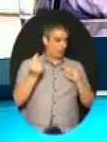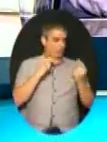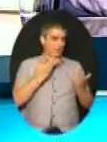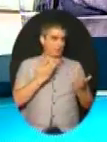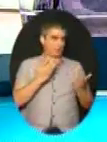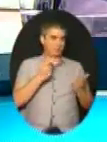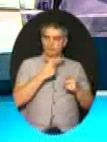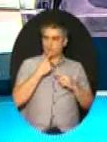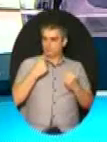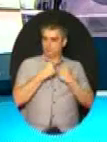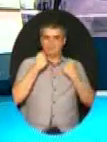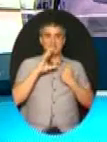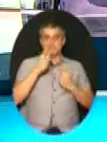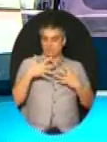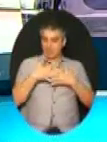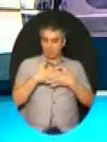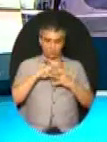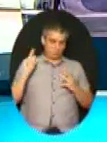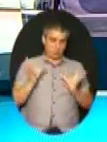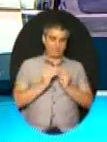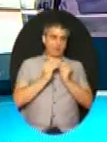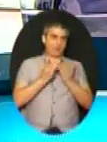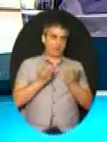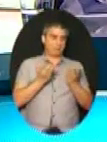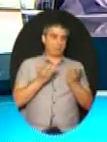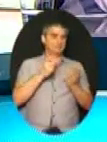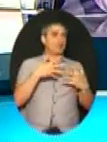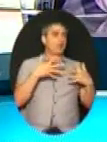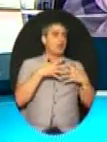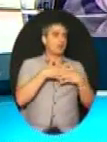לב אוקסמירון? לא, נו באמת. אם זה אחדות, אז כולם ביחד.